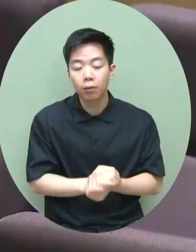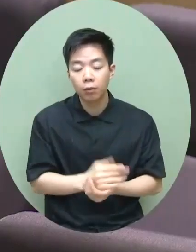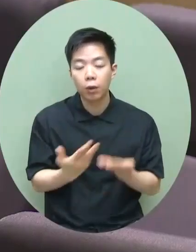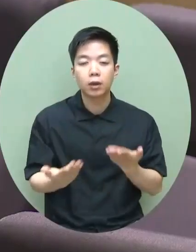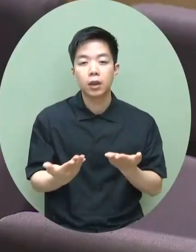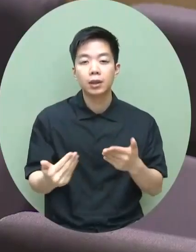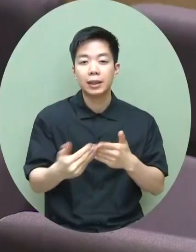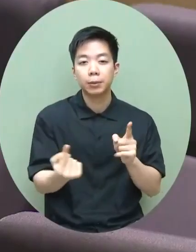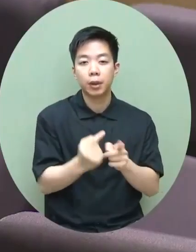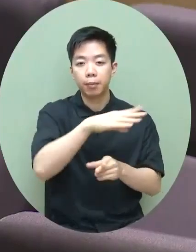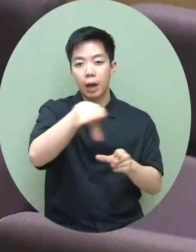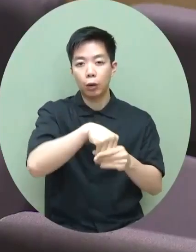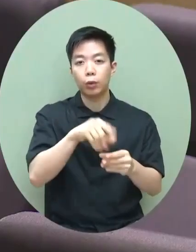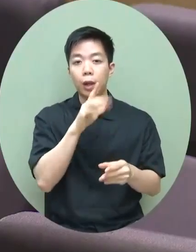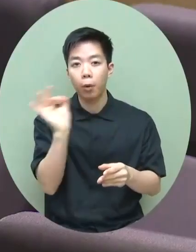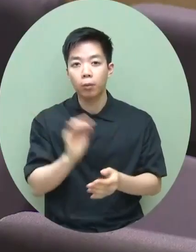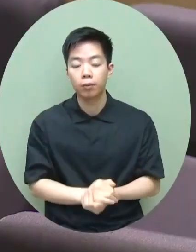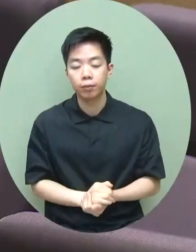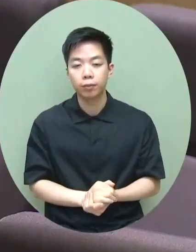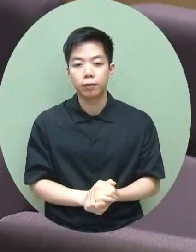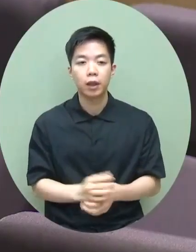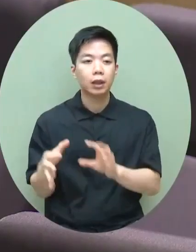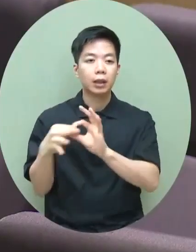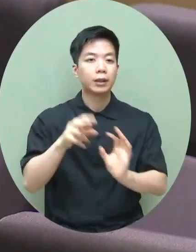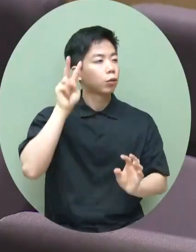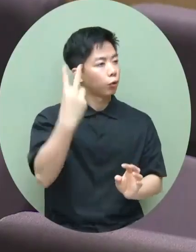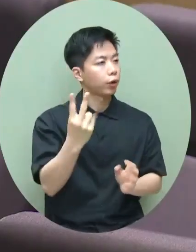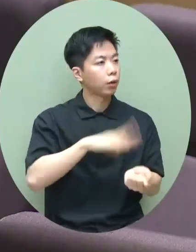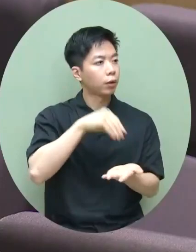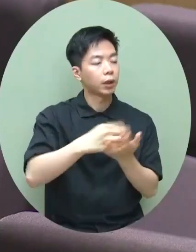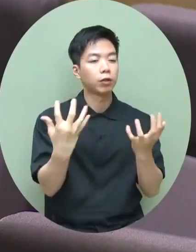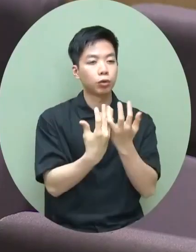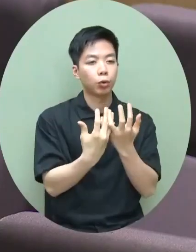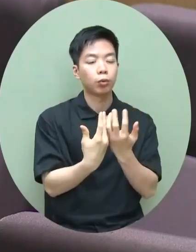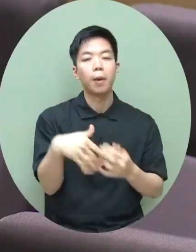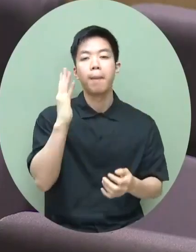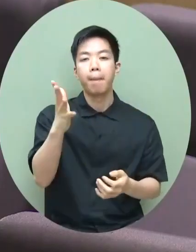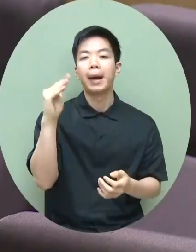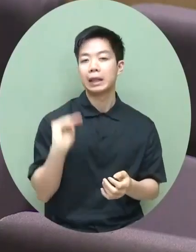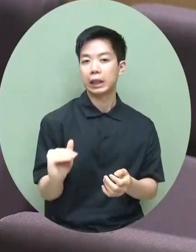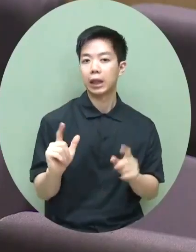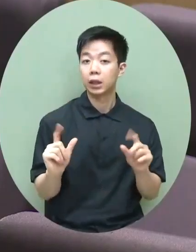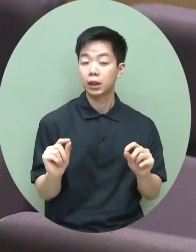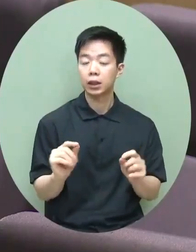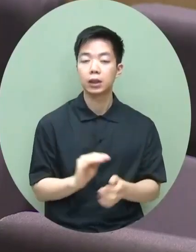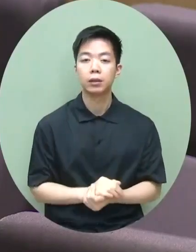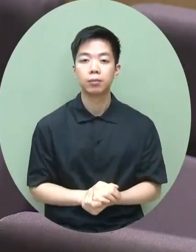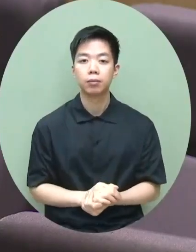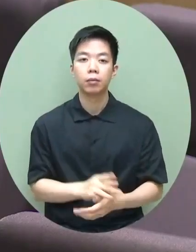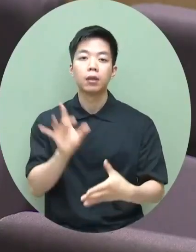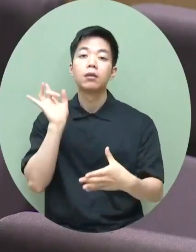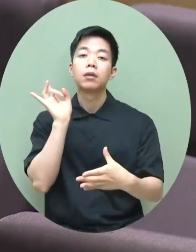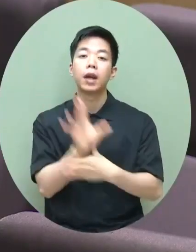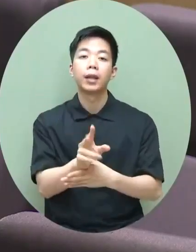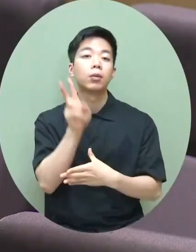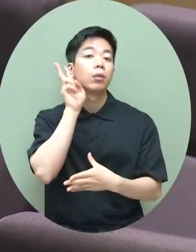兩日都係500留下啦，其實有冇機會真係可以好似專家咁講，可以話提早去到兩個星期之後就可以放寬